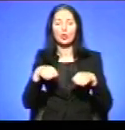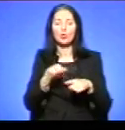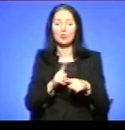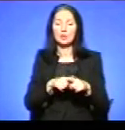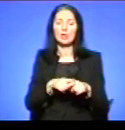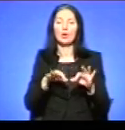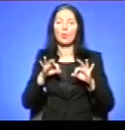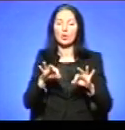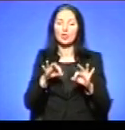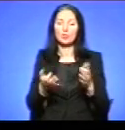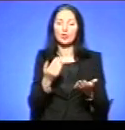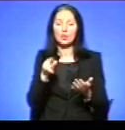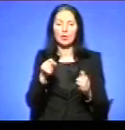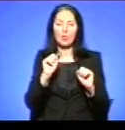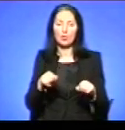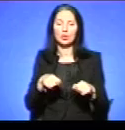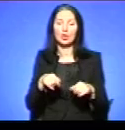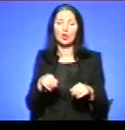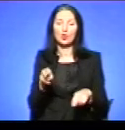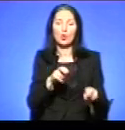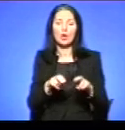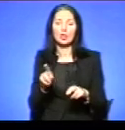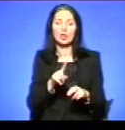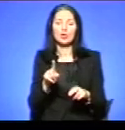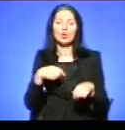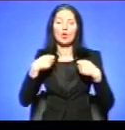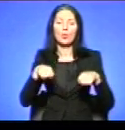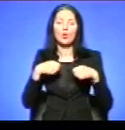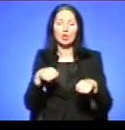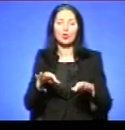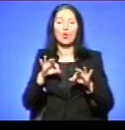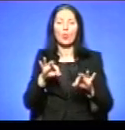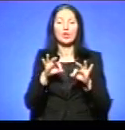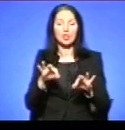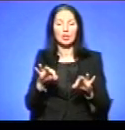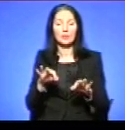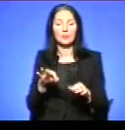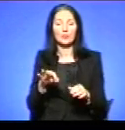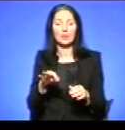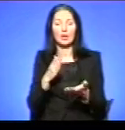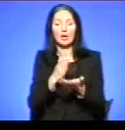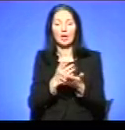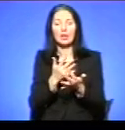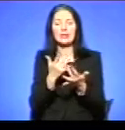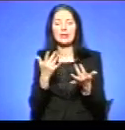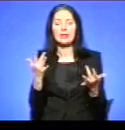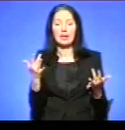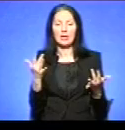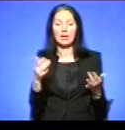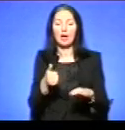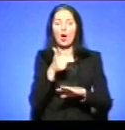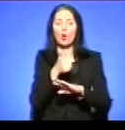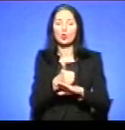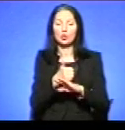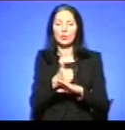саме? Щодо збуття з зловмисниками викрадених автомобілів, теж є декілька основних,